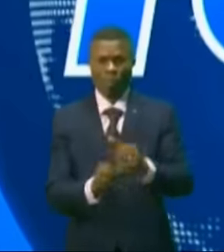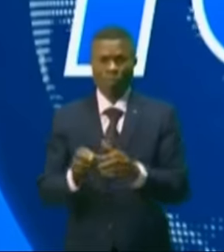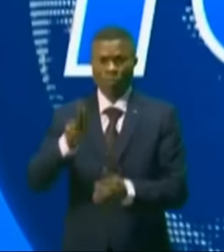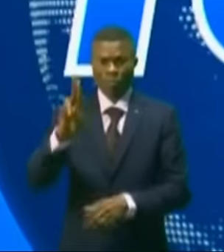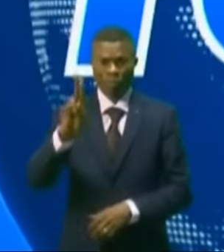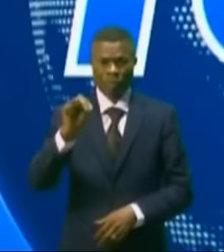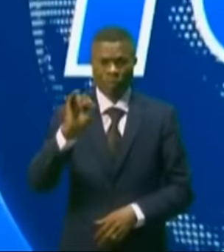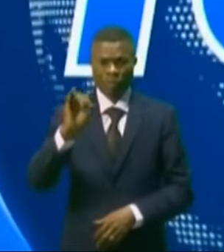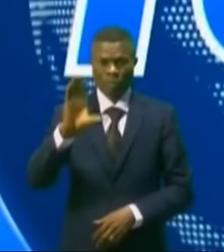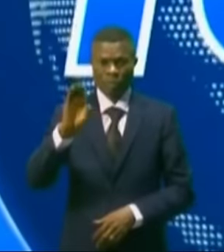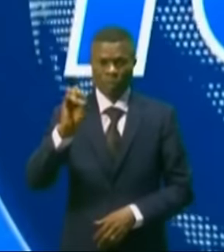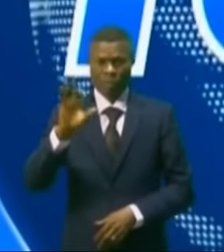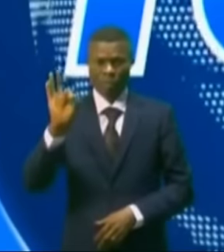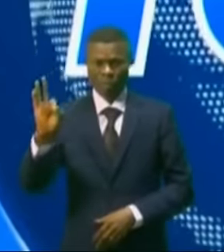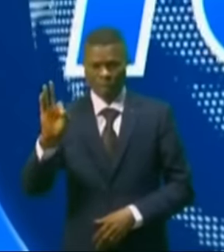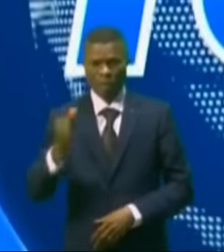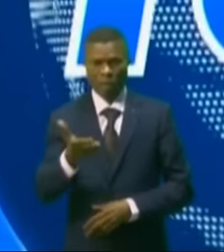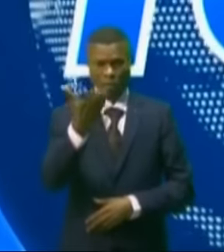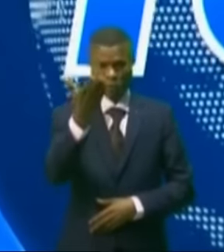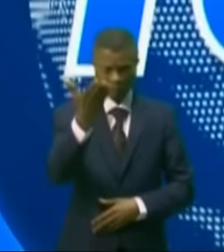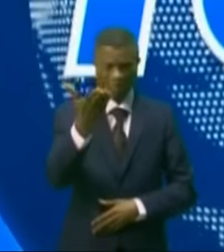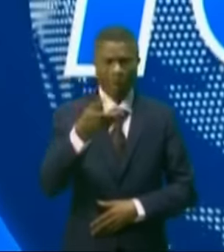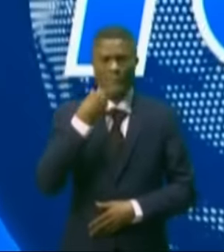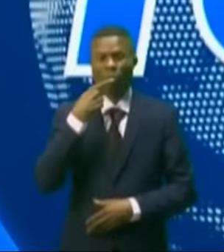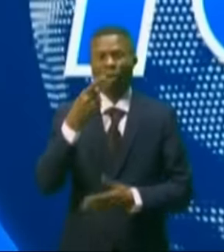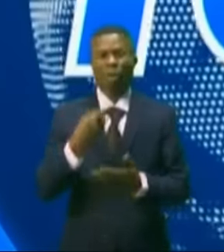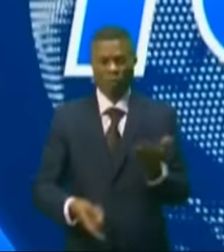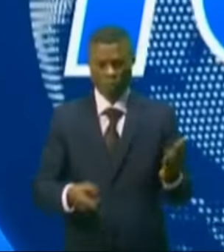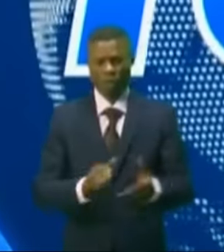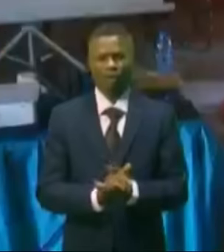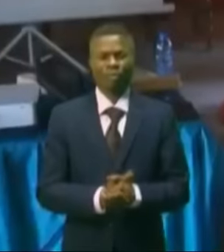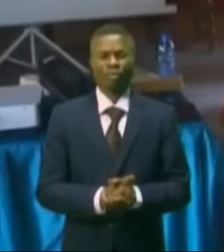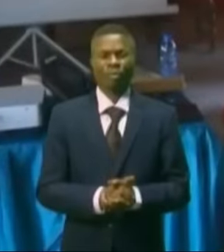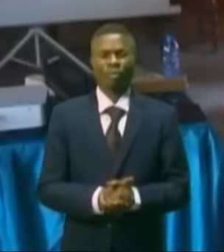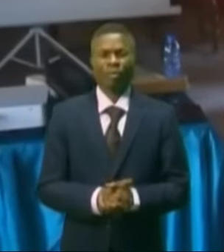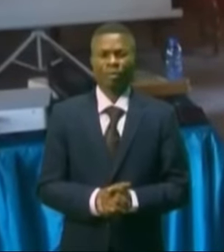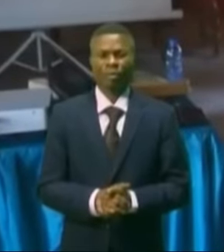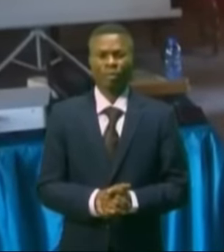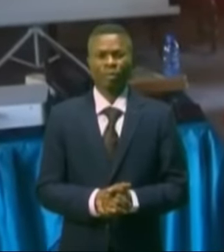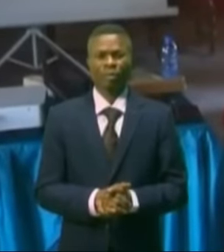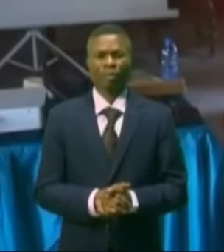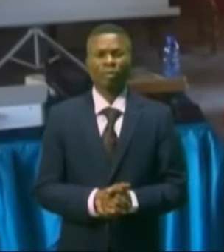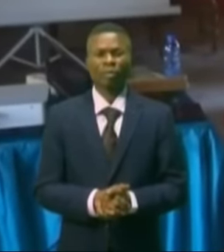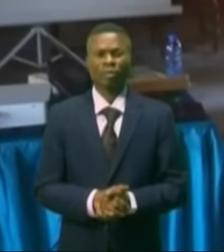C'est un reportage de Victor Bertrand Loussangui de la RTNC Kalemie.